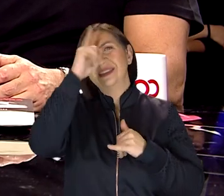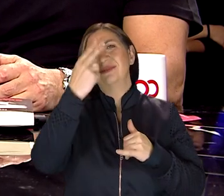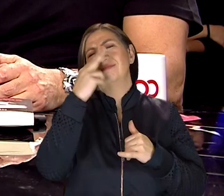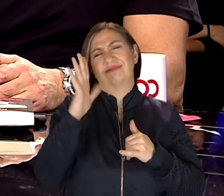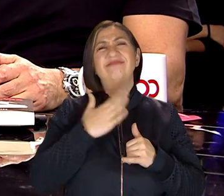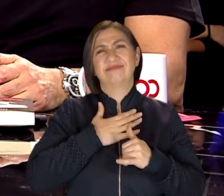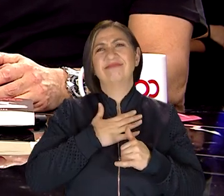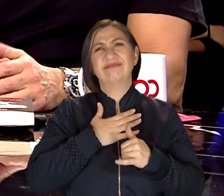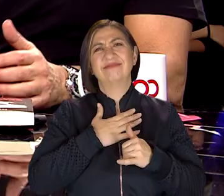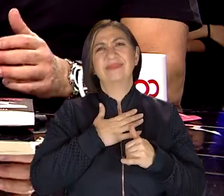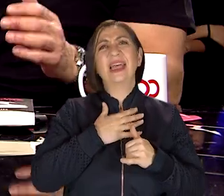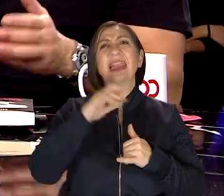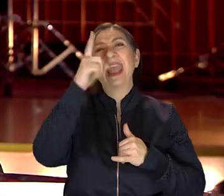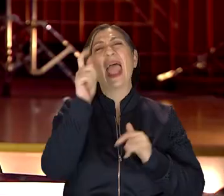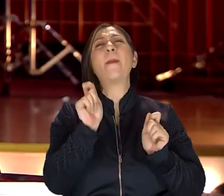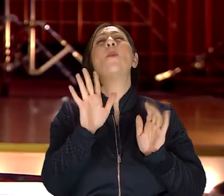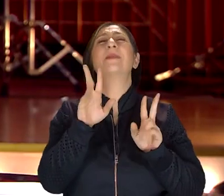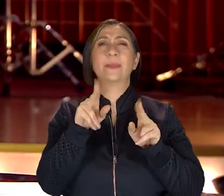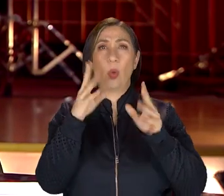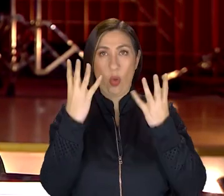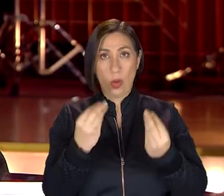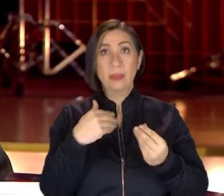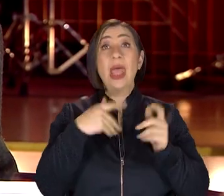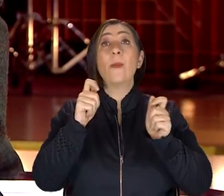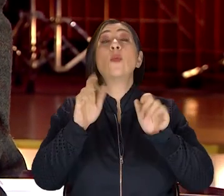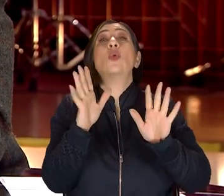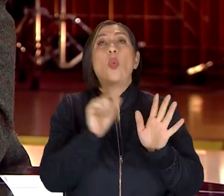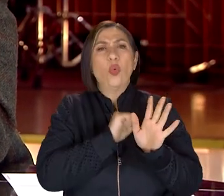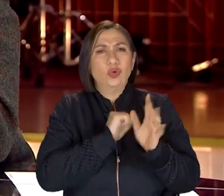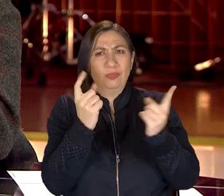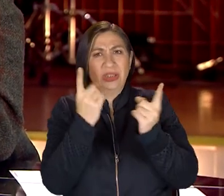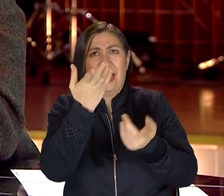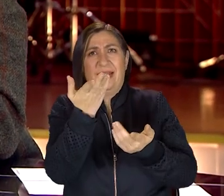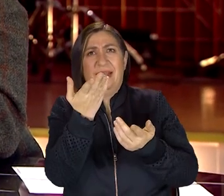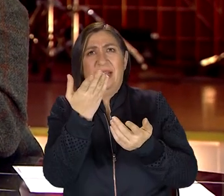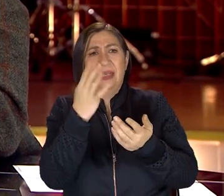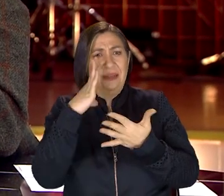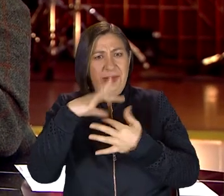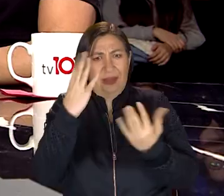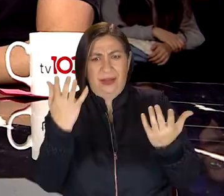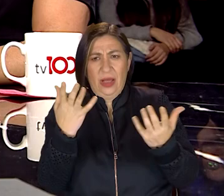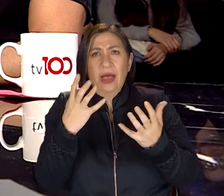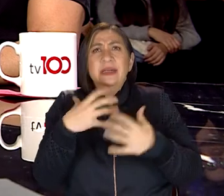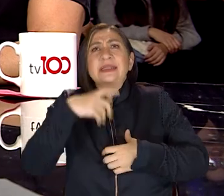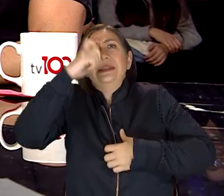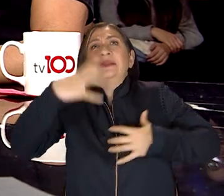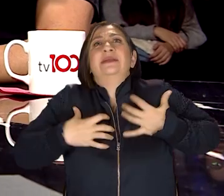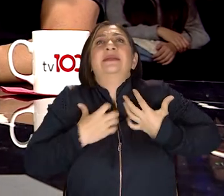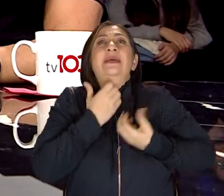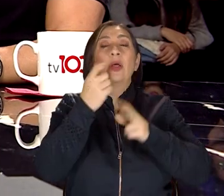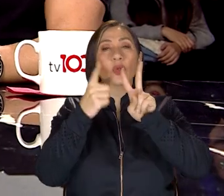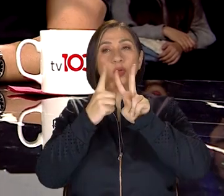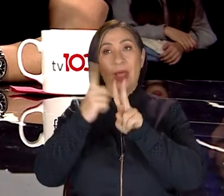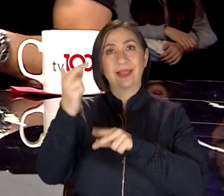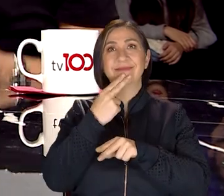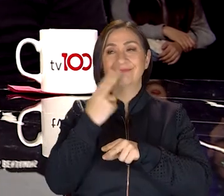haklısın. Evet. Ben hani hiç yapamıyorum gibi geliyor bana. Hayır, yapamıyorum değil. Yani korkunç bir şey herhalde. İnsan vallahi yani kurdeşen döker. Evet, Nur'dan